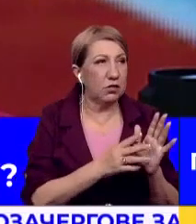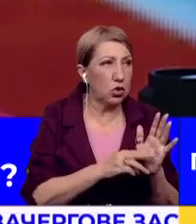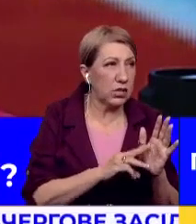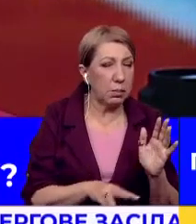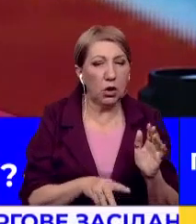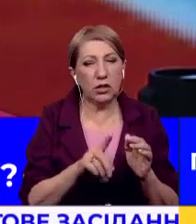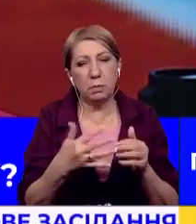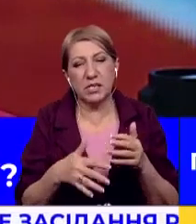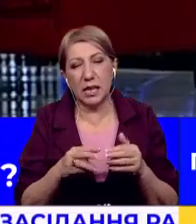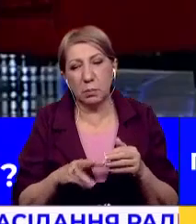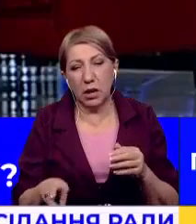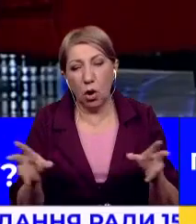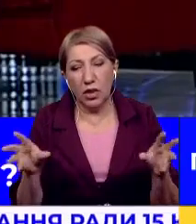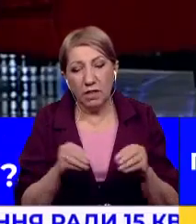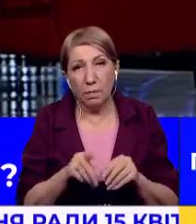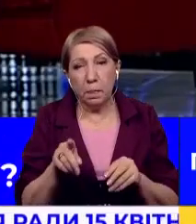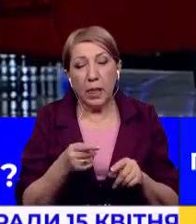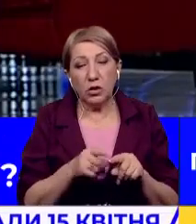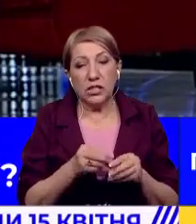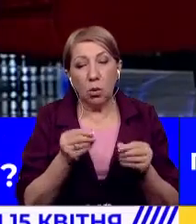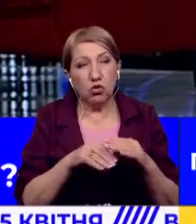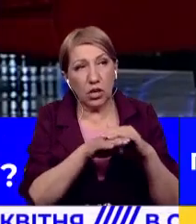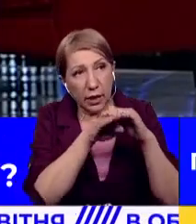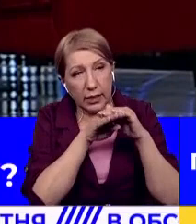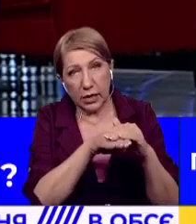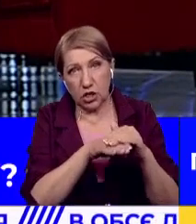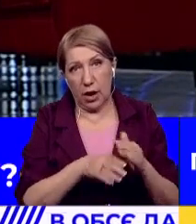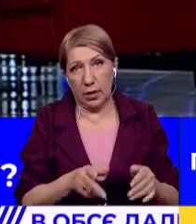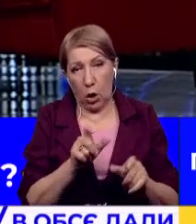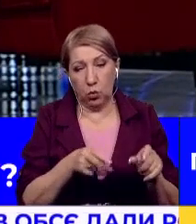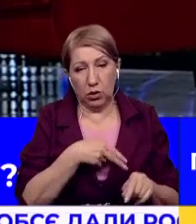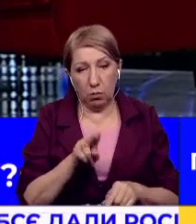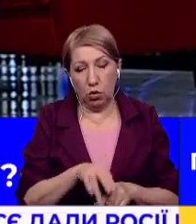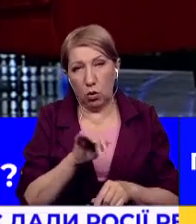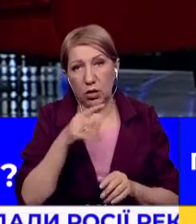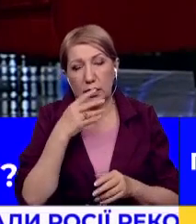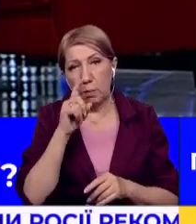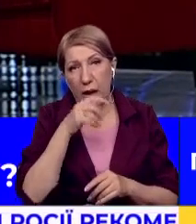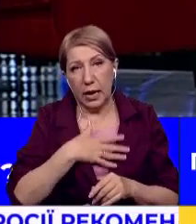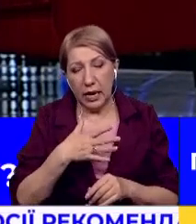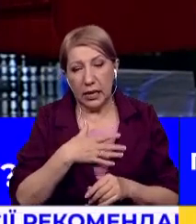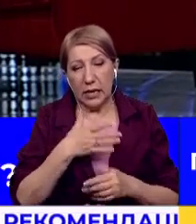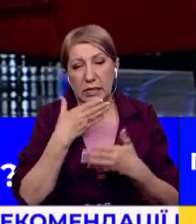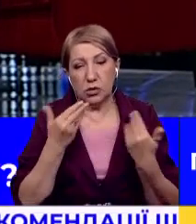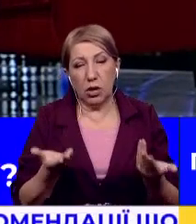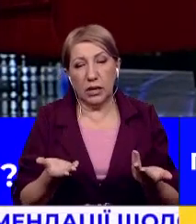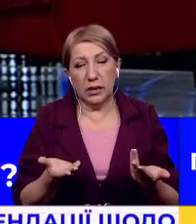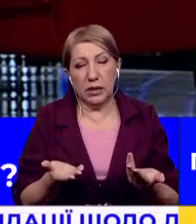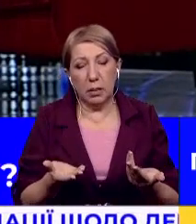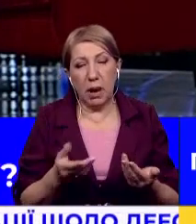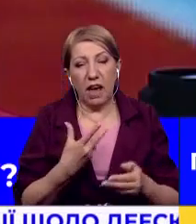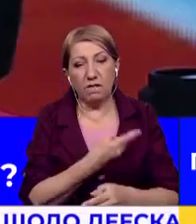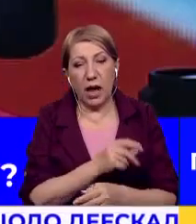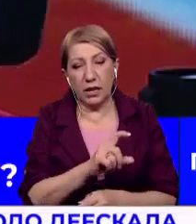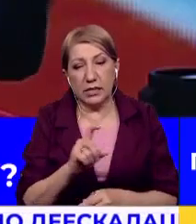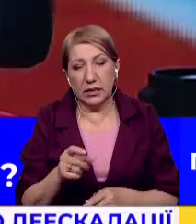мільйонів, по іншій 50 мільйонів. Так оці кошти лежать просто. Люди мруть, бо в них немає кисню, у них немає